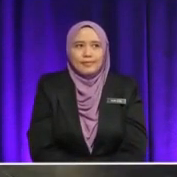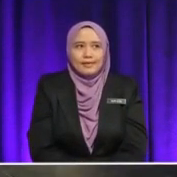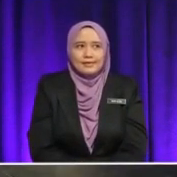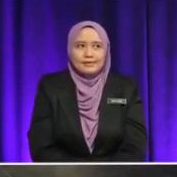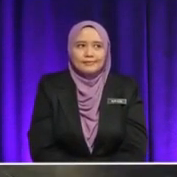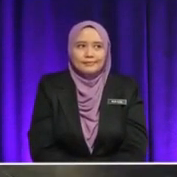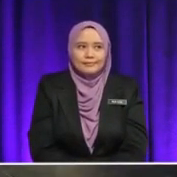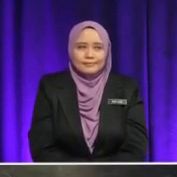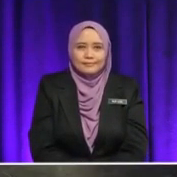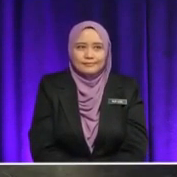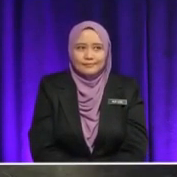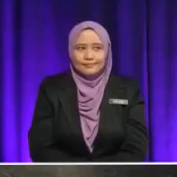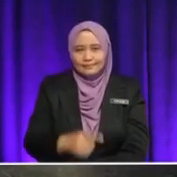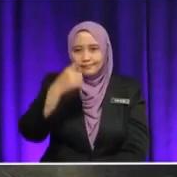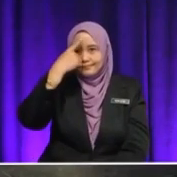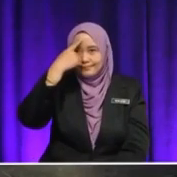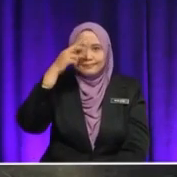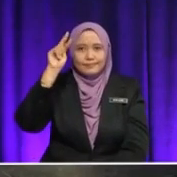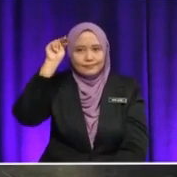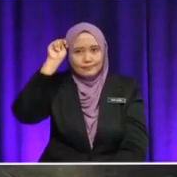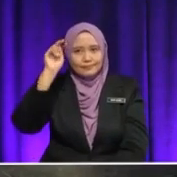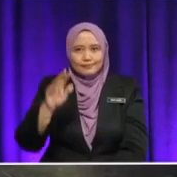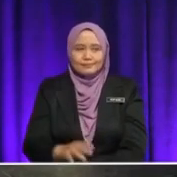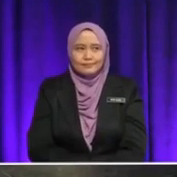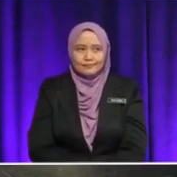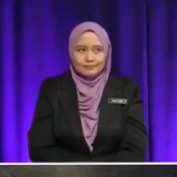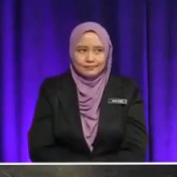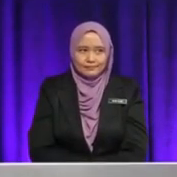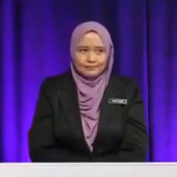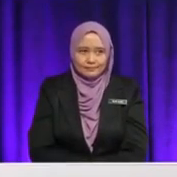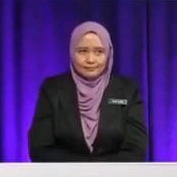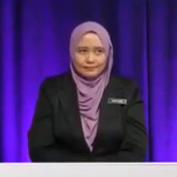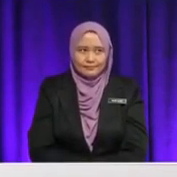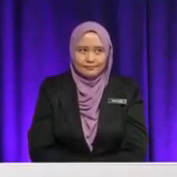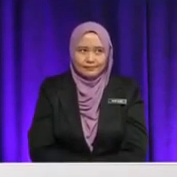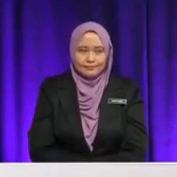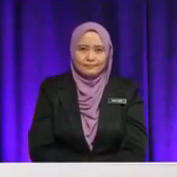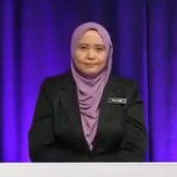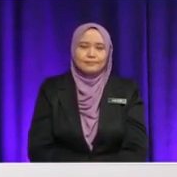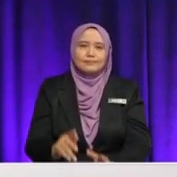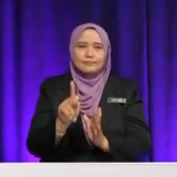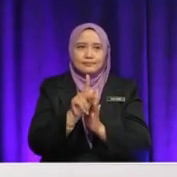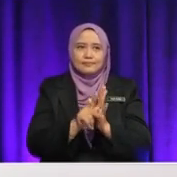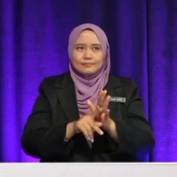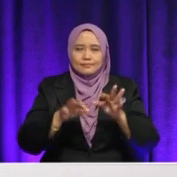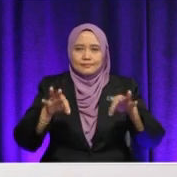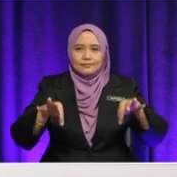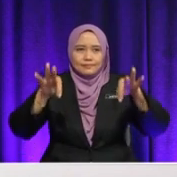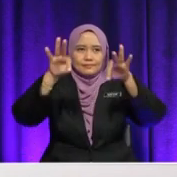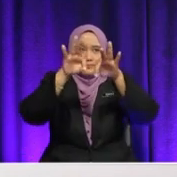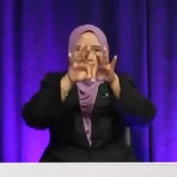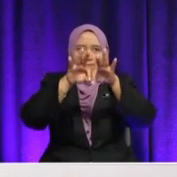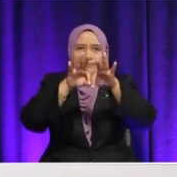sana oke segini biasanya Hai decu pentingan penumpukan Jawa Tengah pasir khusus